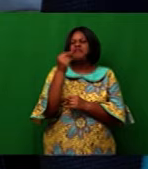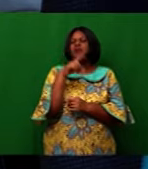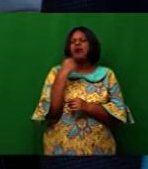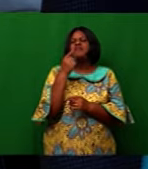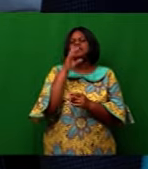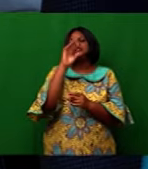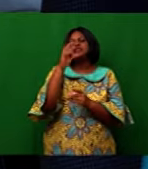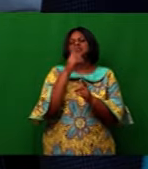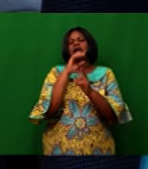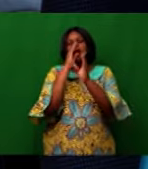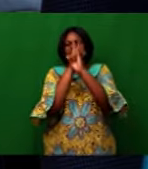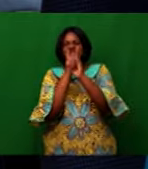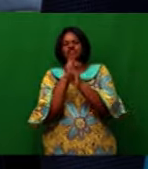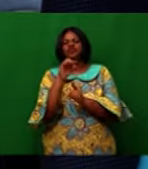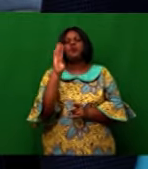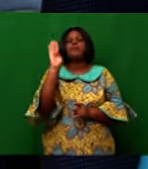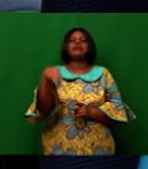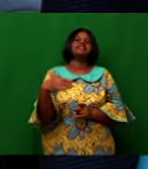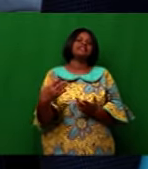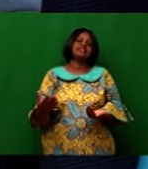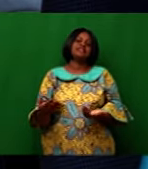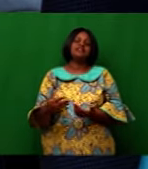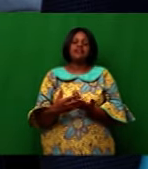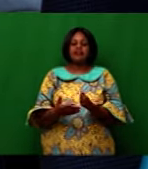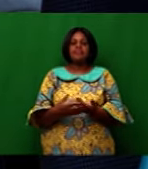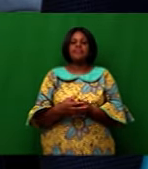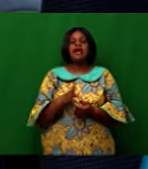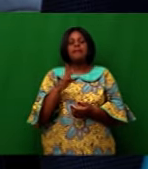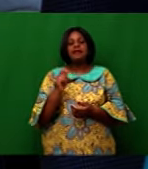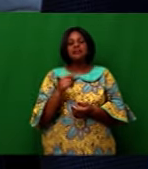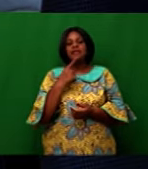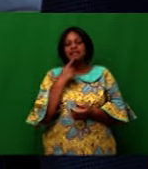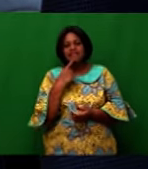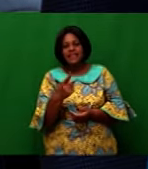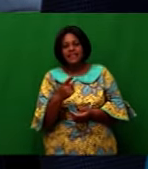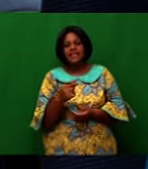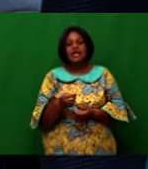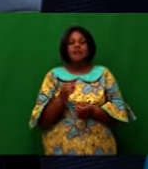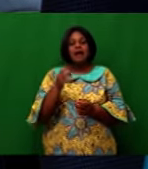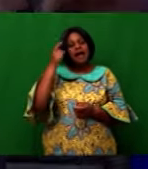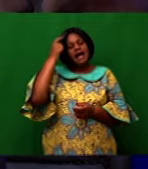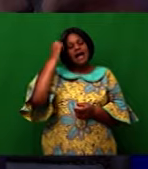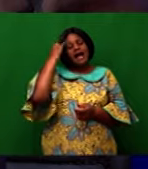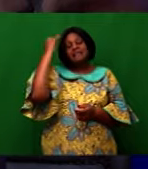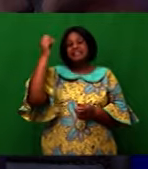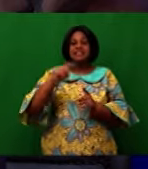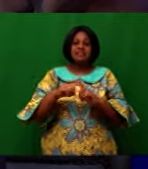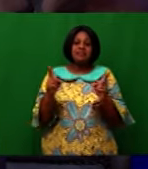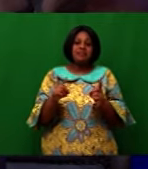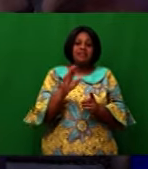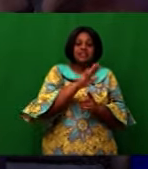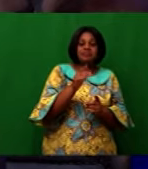pamunhu mumwe chete ndizvozvo sekuru vari kutaura zvavanotaura nai asi isi tiri kuti muri kuona pfungwa dzinosiyana vamwe vari kuti